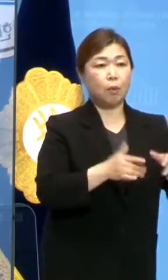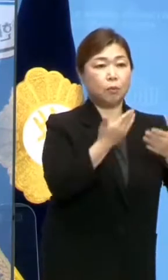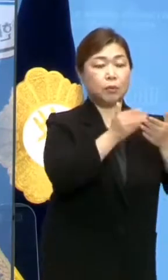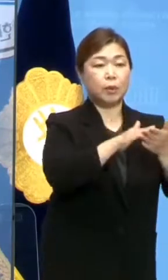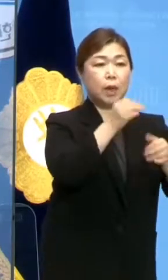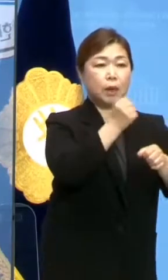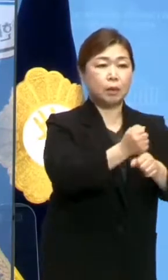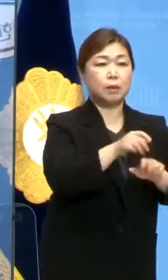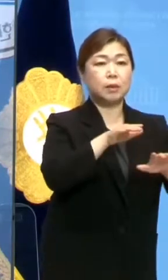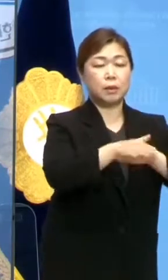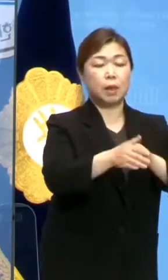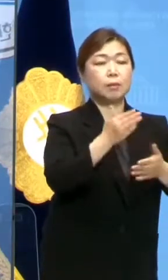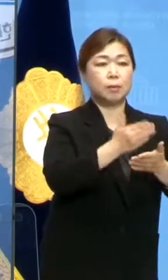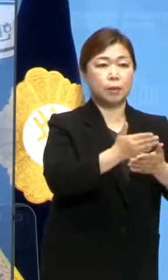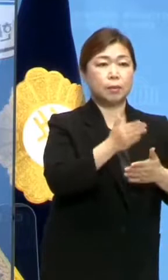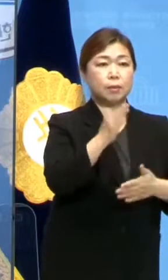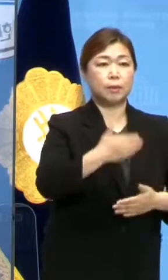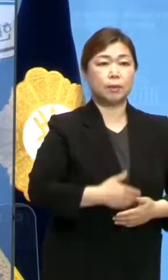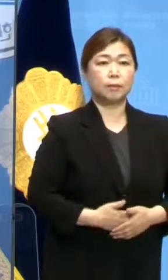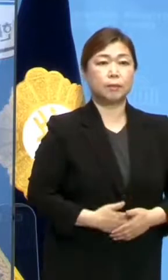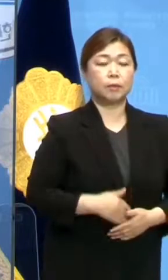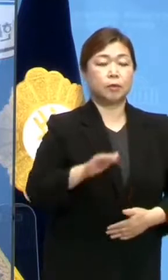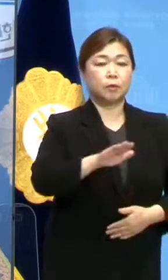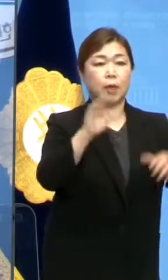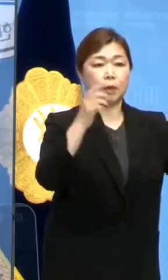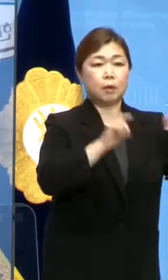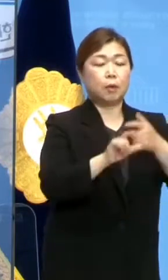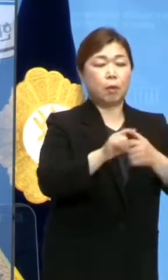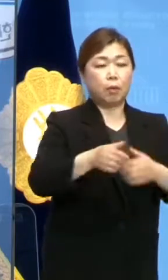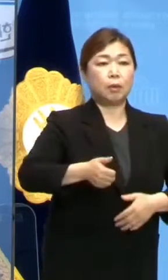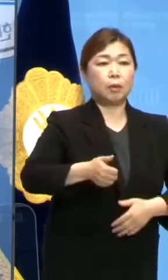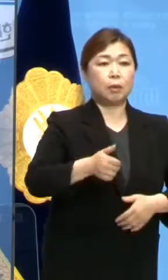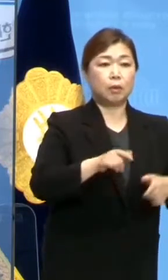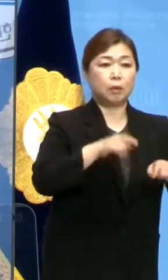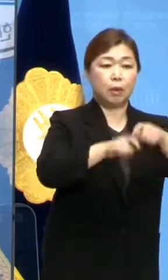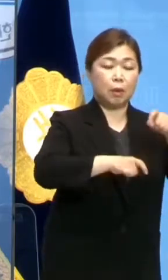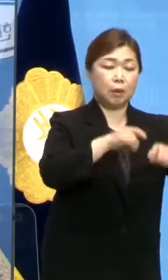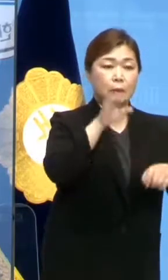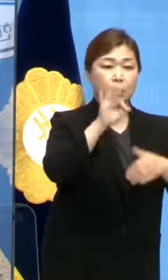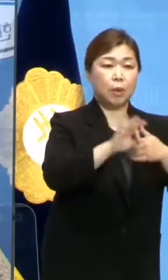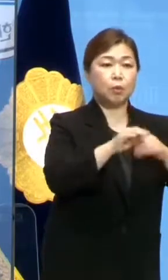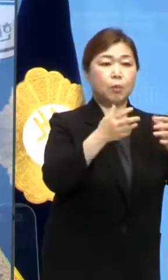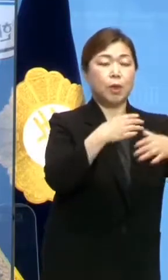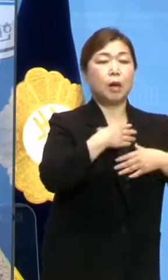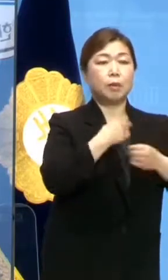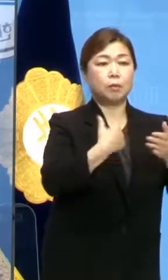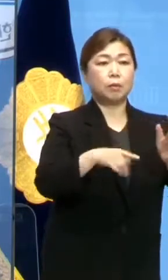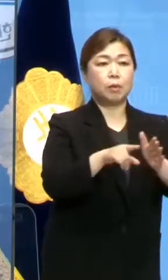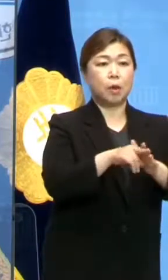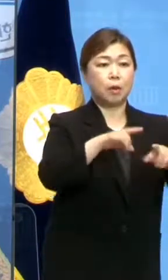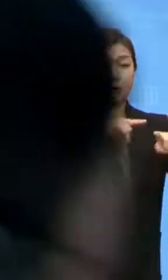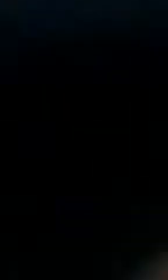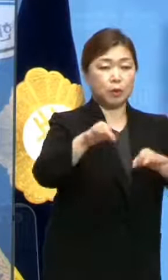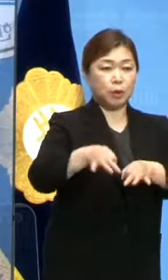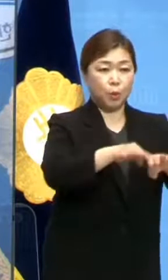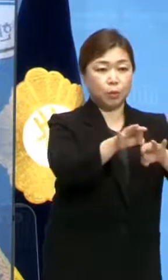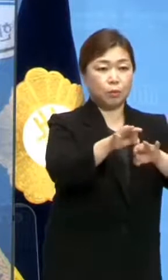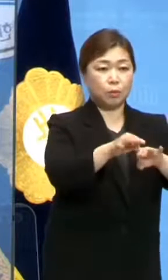반복해서 는 안됩니다 우리 아이들 더 나아가 국민의 안전을 위해서 전동 칫 보드에